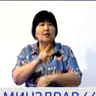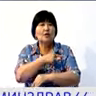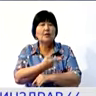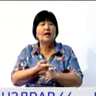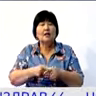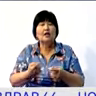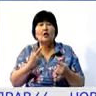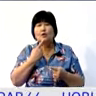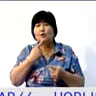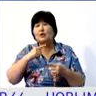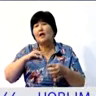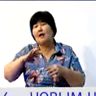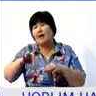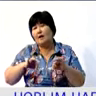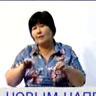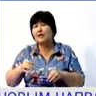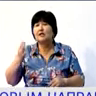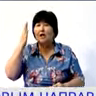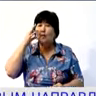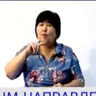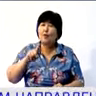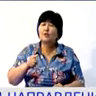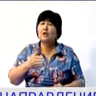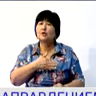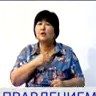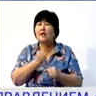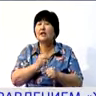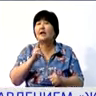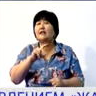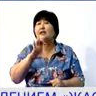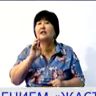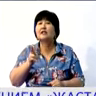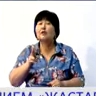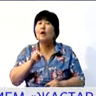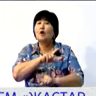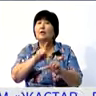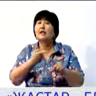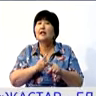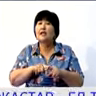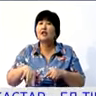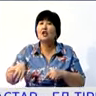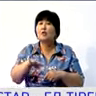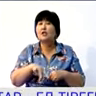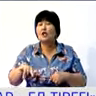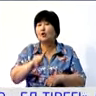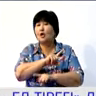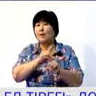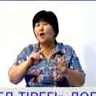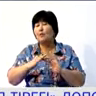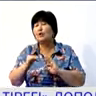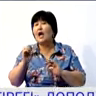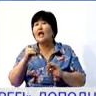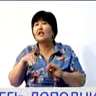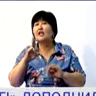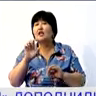сложные операции на сердце, мозг и сосуды начнут делать в Казалинской районной больнице. Для этого в межрайонной больнице в поселке